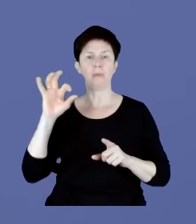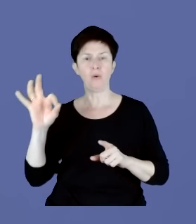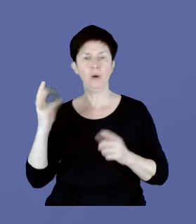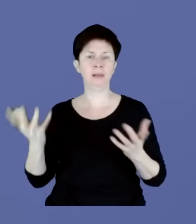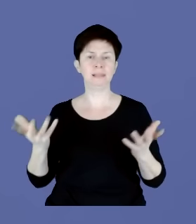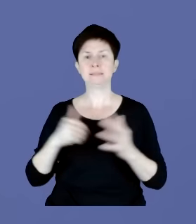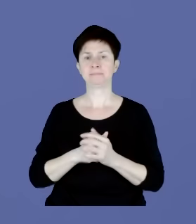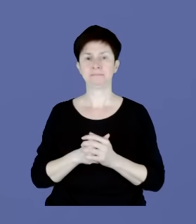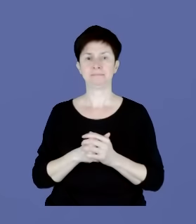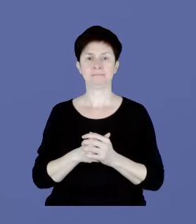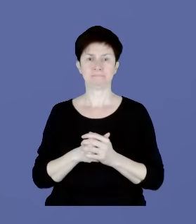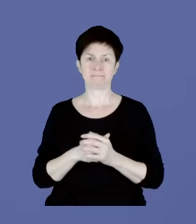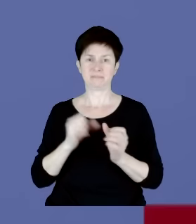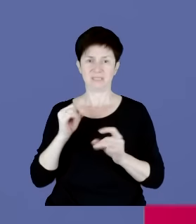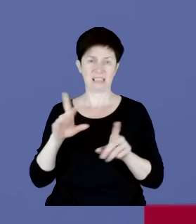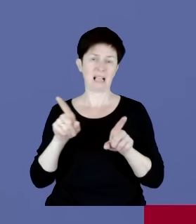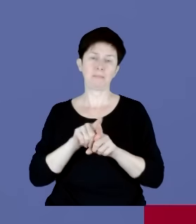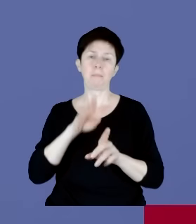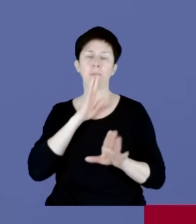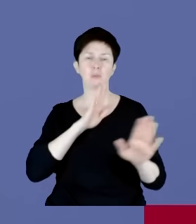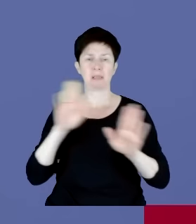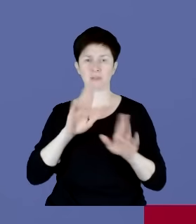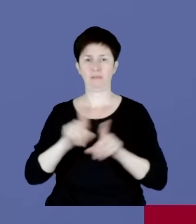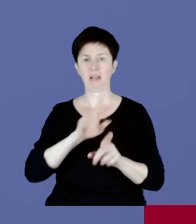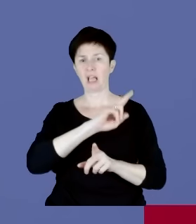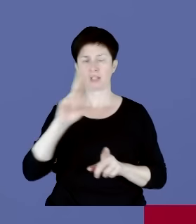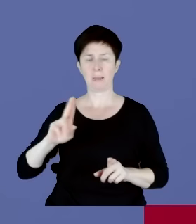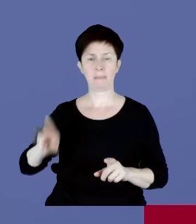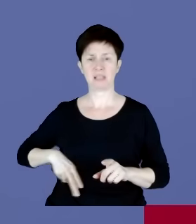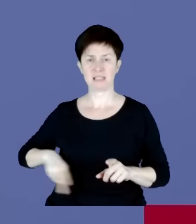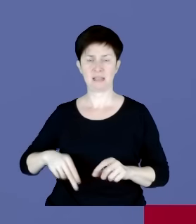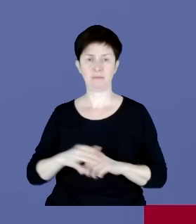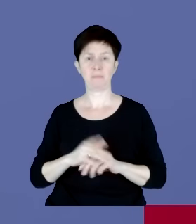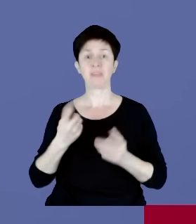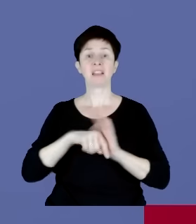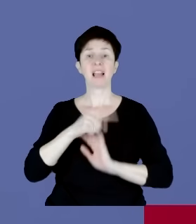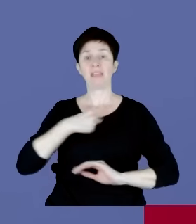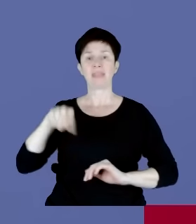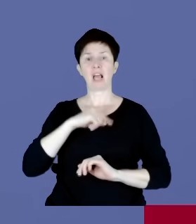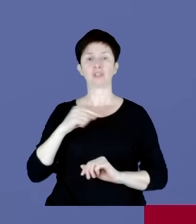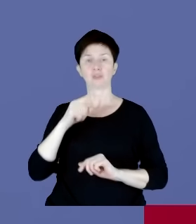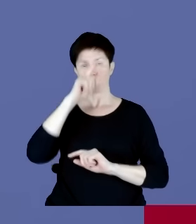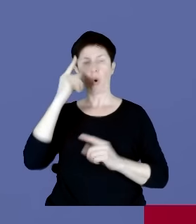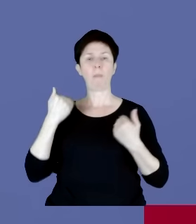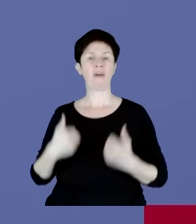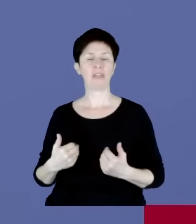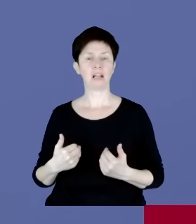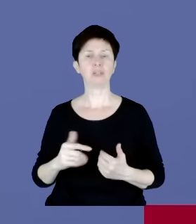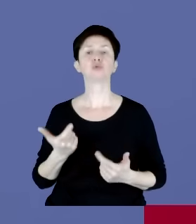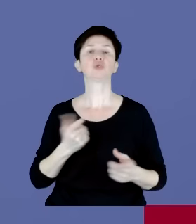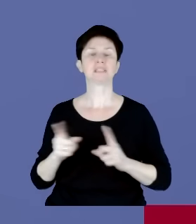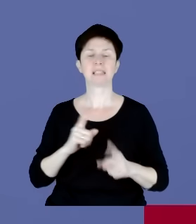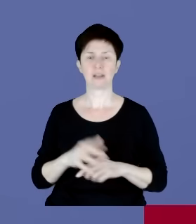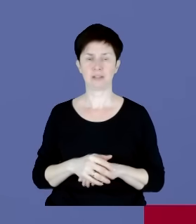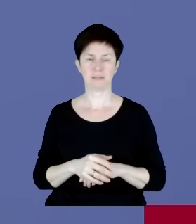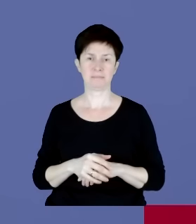tendencja jest we wszystkich innych resortach. Co to oznacza dla nas, jako dla obywateli? Przede wszystkim obstrukcję, jeżeli chodzi o działanie, przede